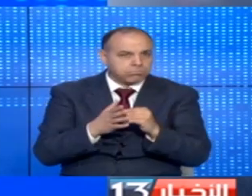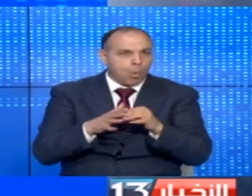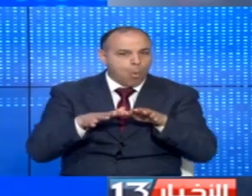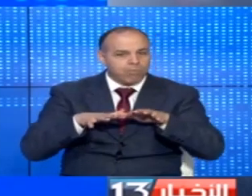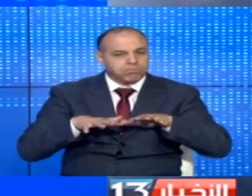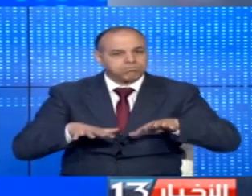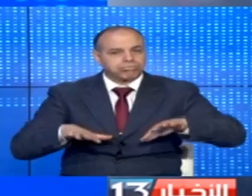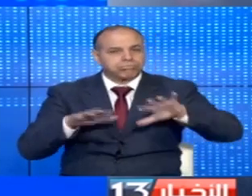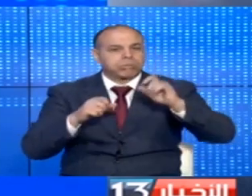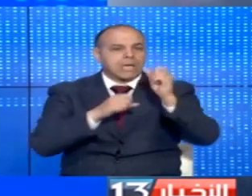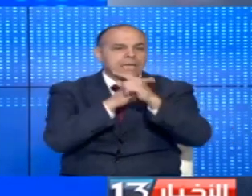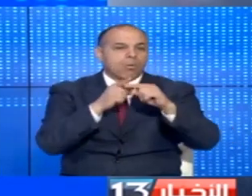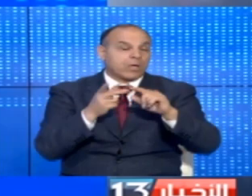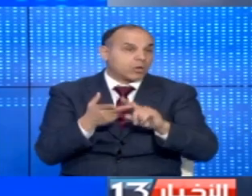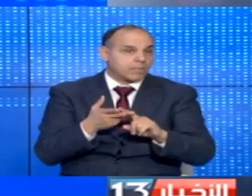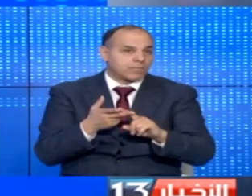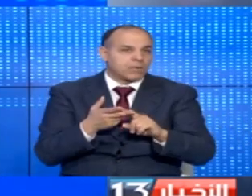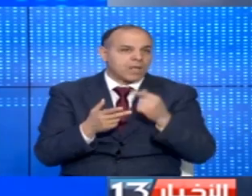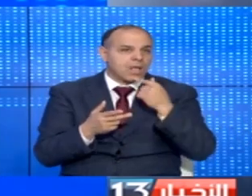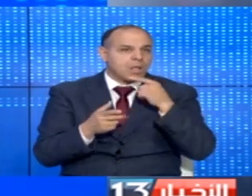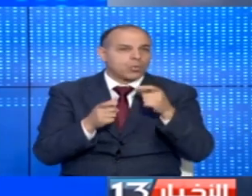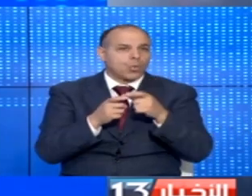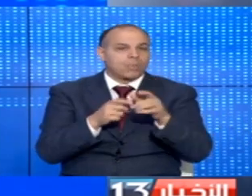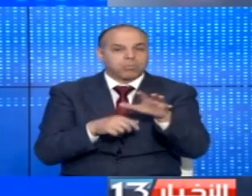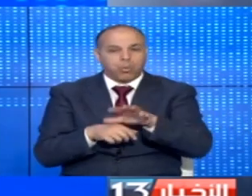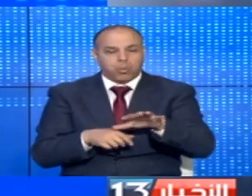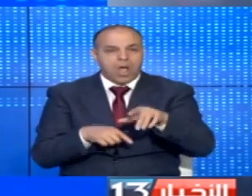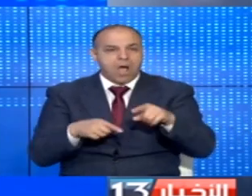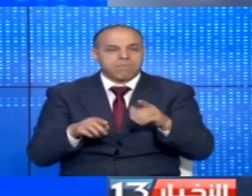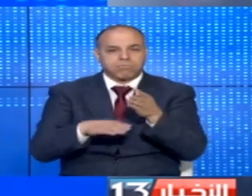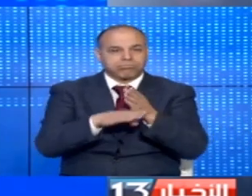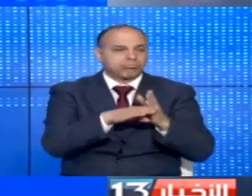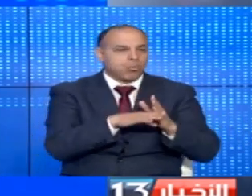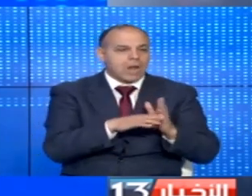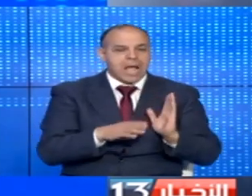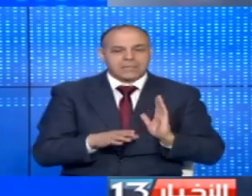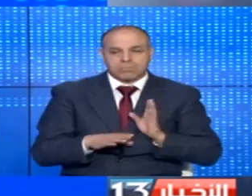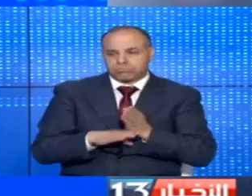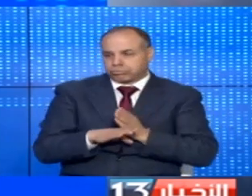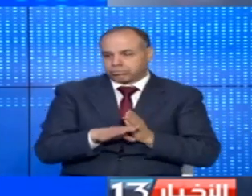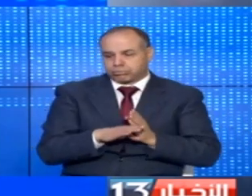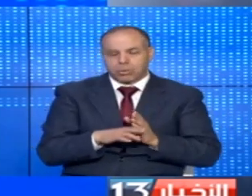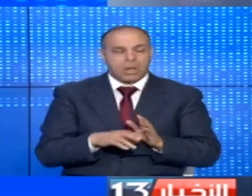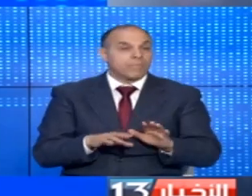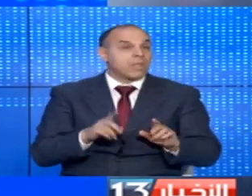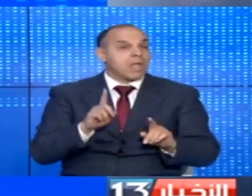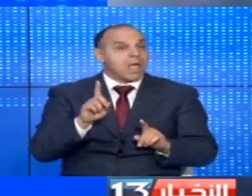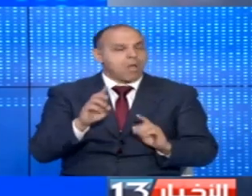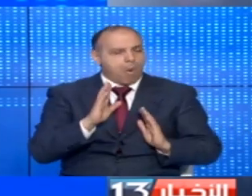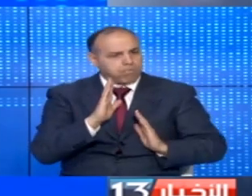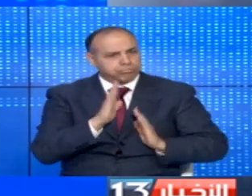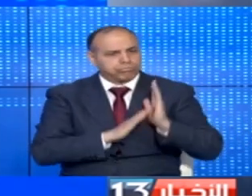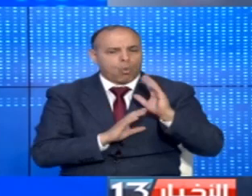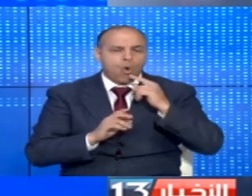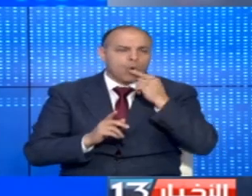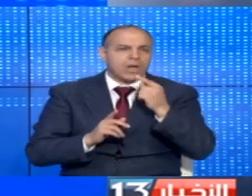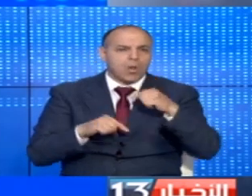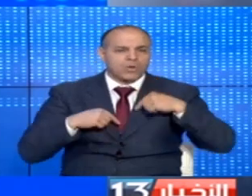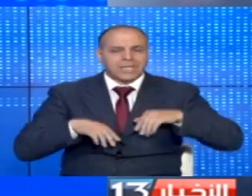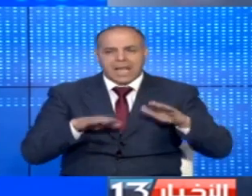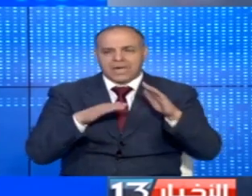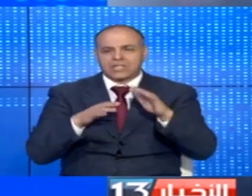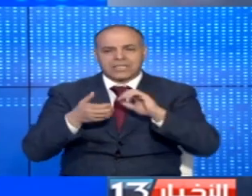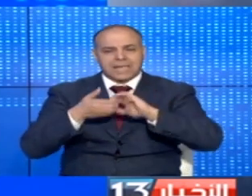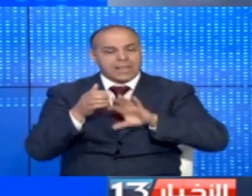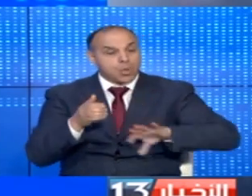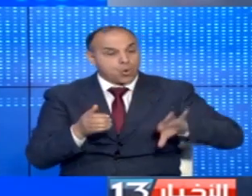للنووي رفعت دول المنطقه من حاله استعدادها العسكري والامني تصعيد دفع بوزراء خارجيه الاتحاد